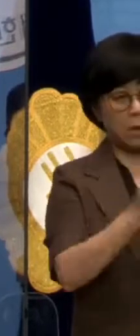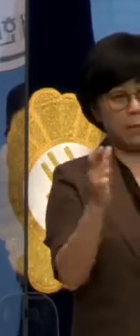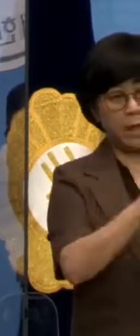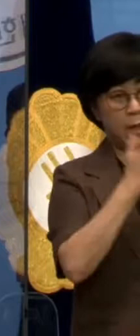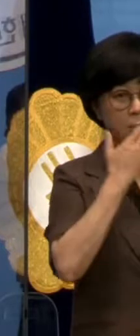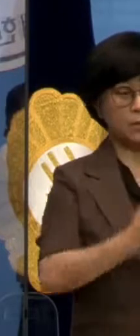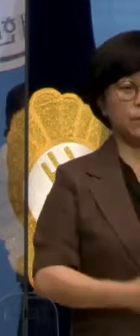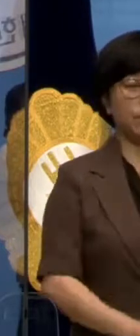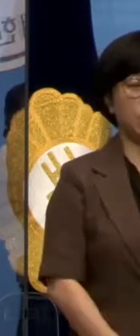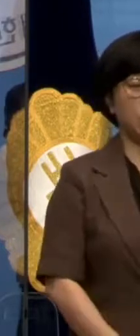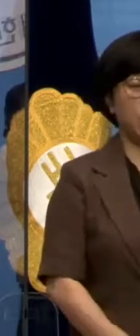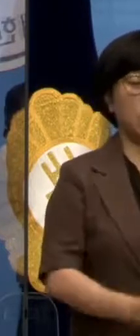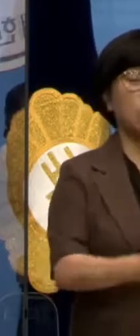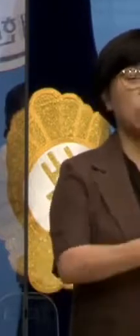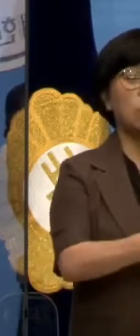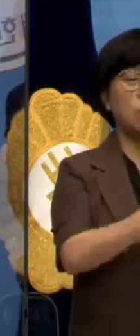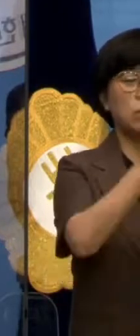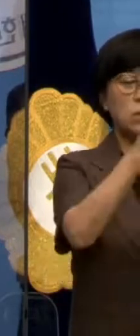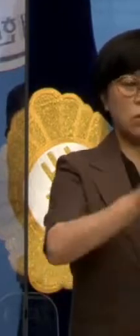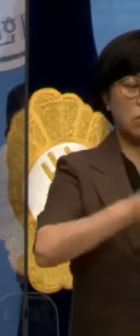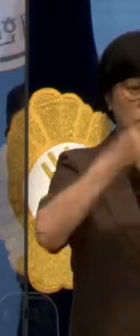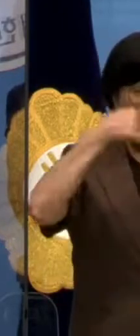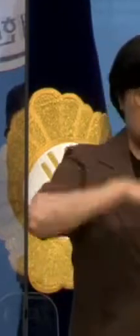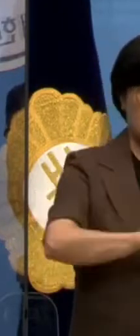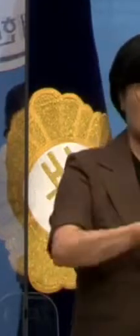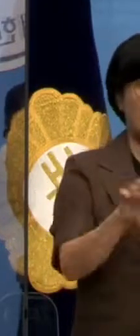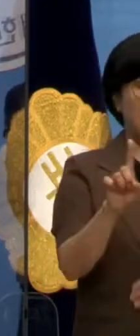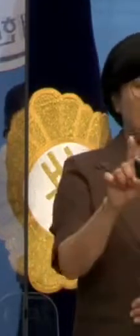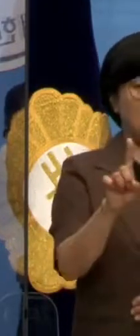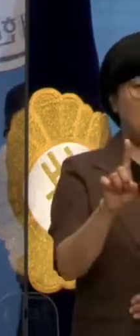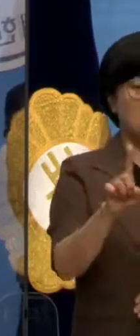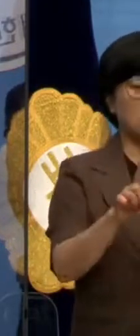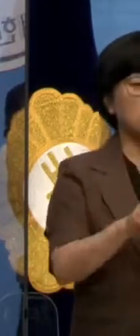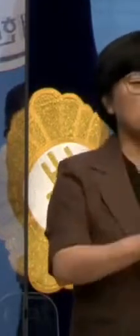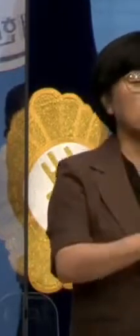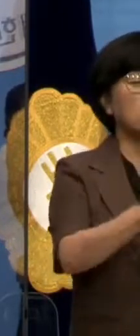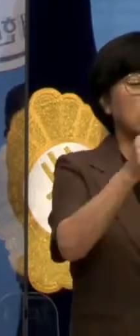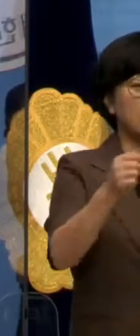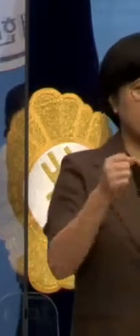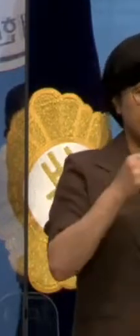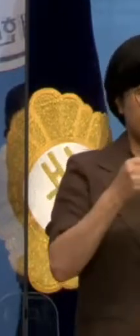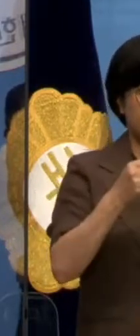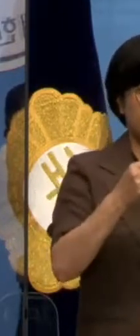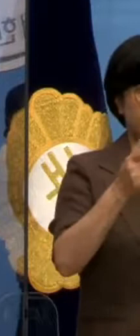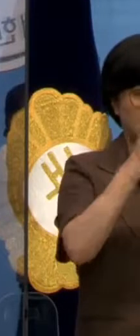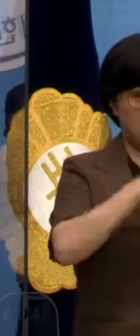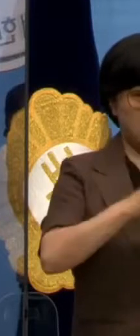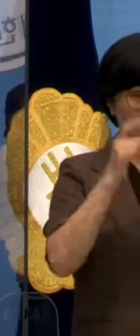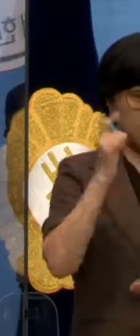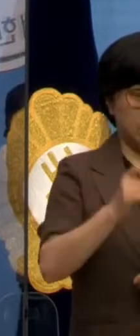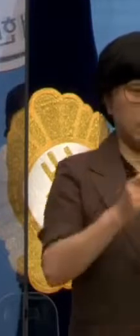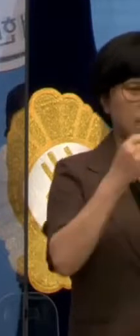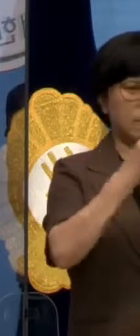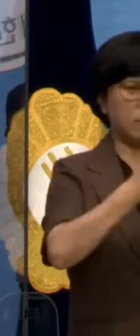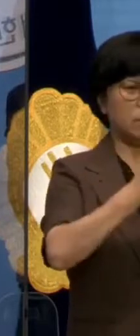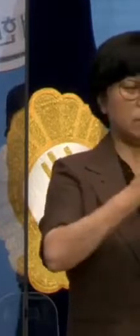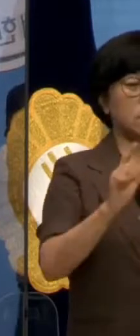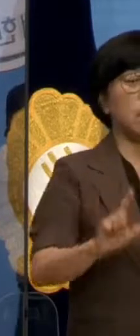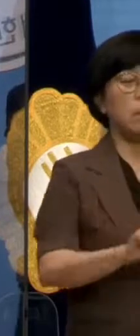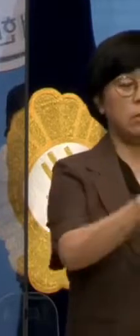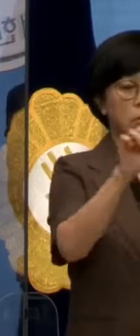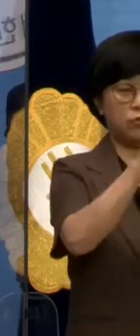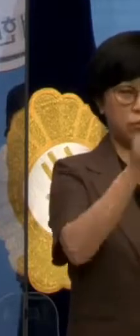것입니다. 도심지 철도 지하화는 도시 경쟁력 강화와 시민들의 삶의 질 향상은